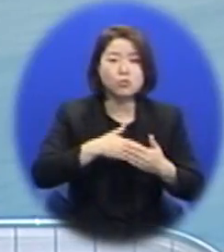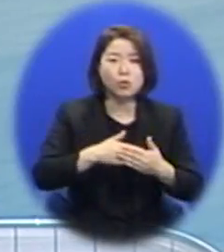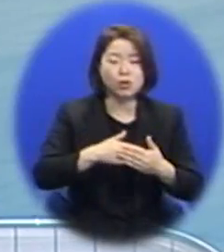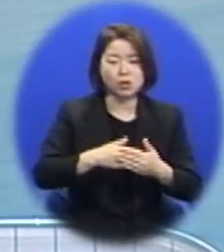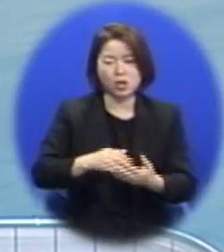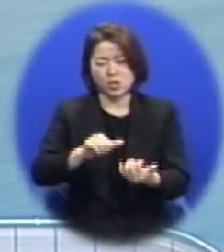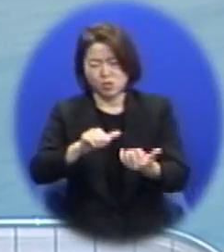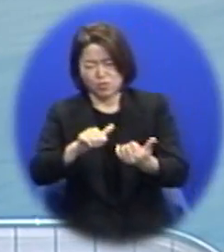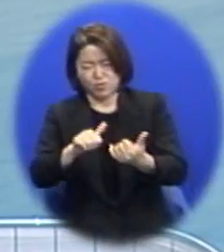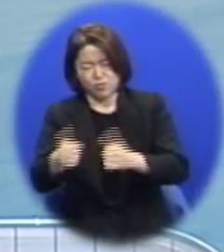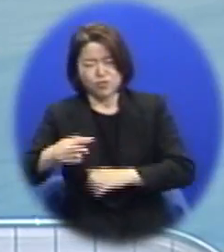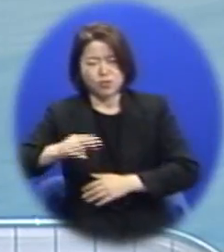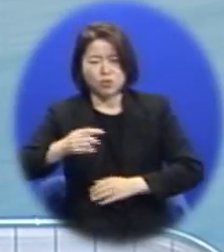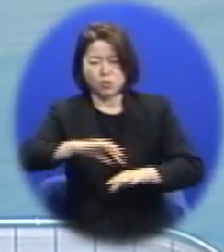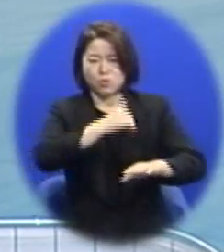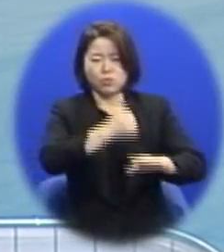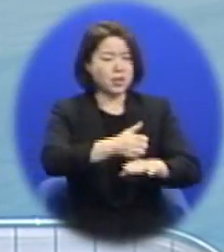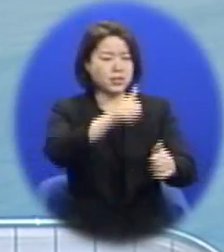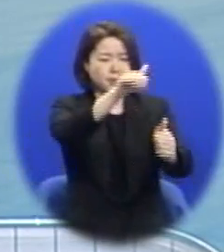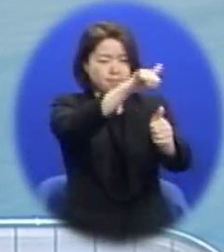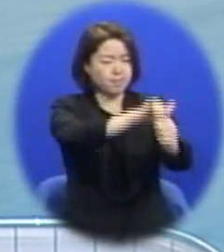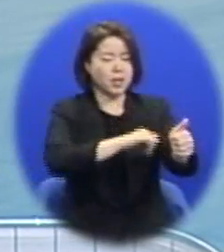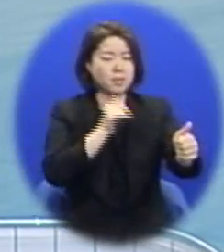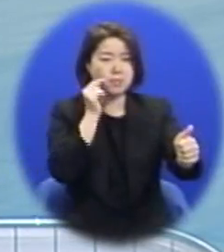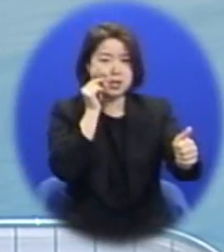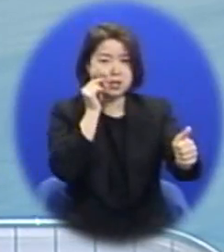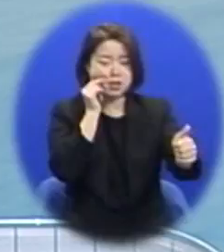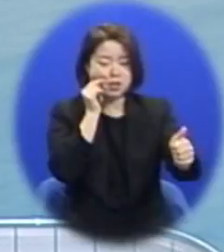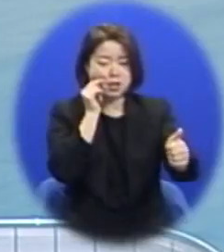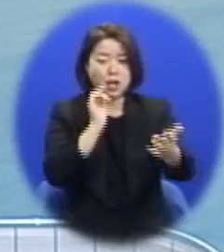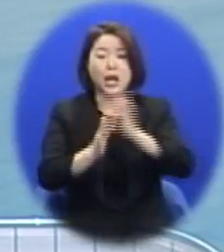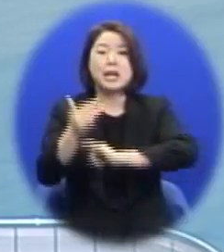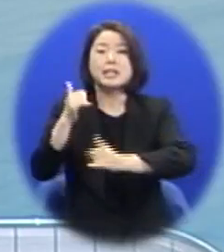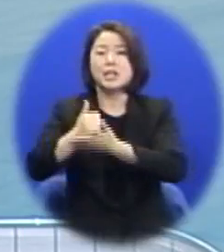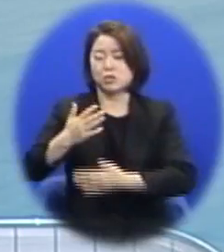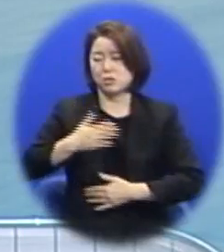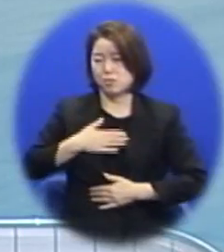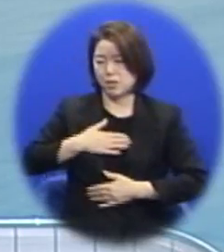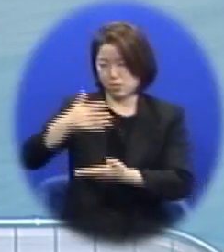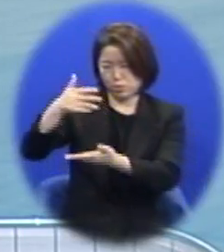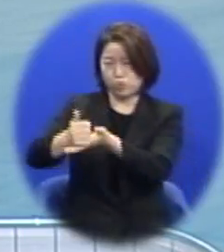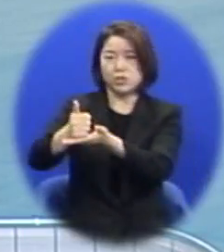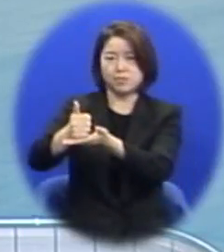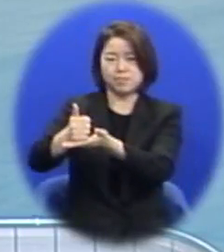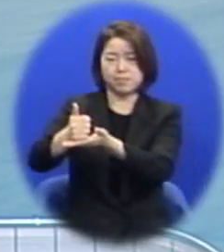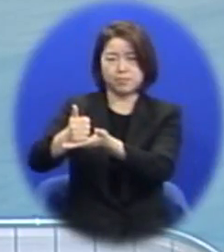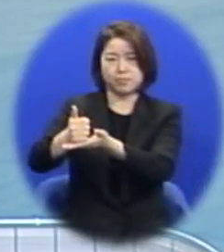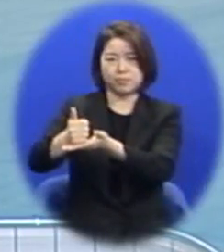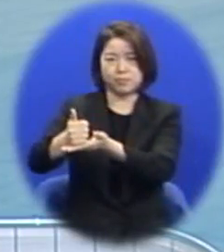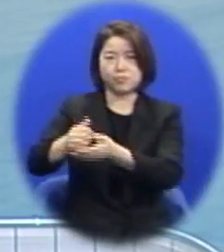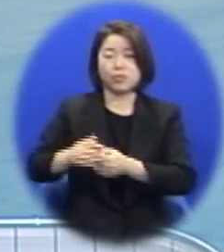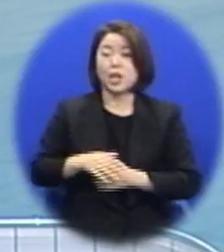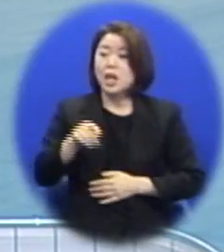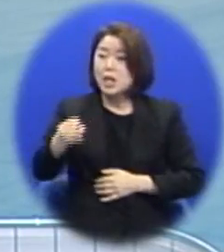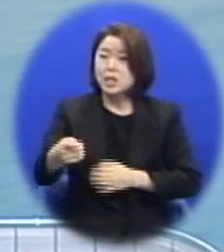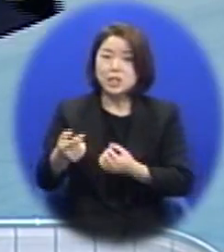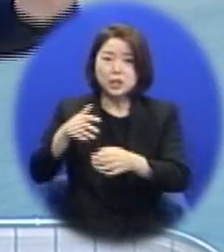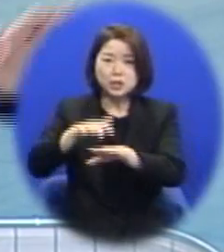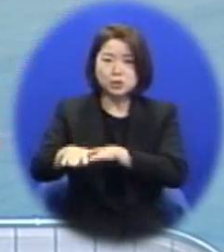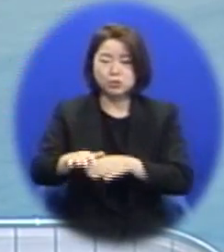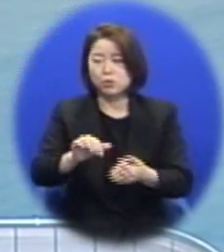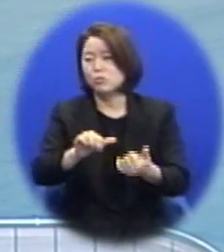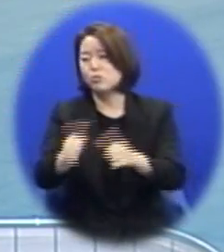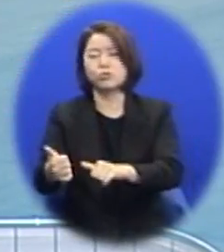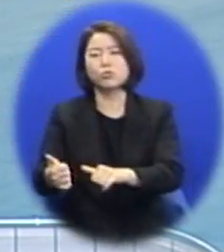황제를 숭배할 수 없다. 예수님이 나의 그리스도시다. 예수님이 내 주님이다. 이러고 진짜